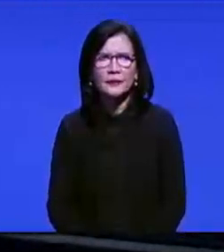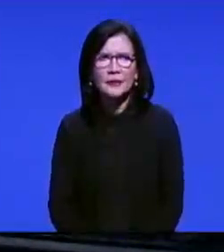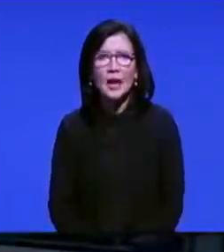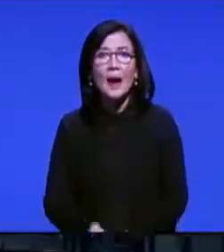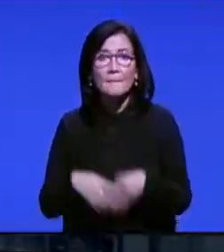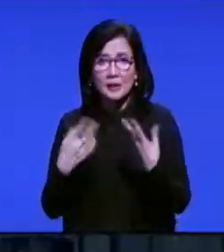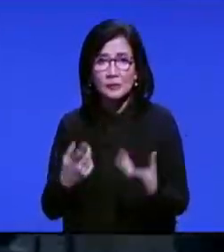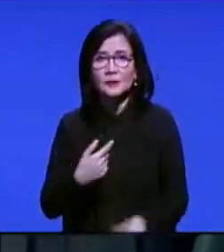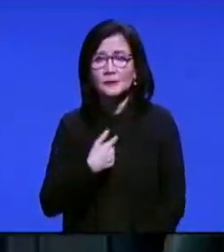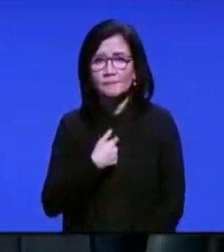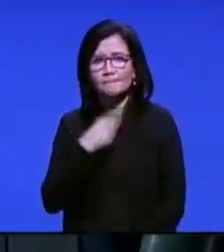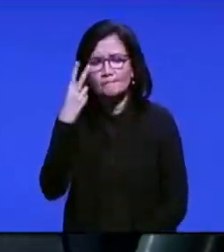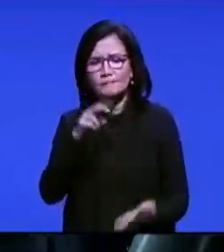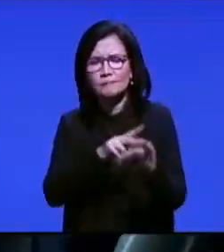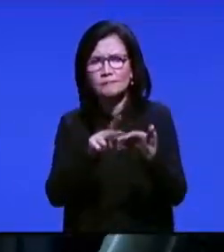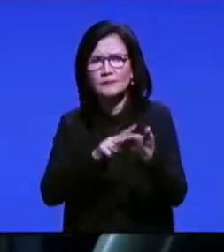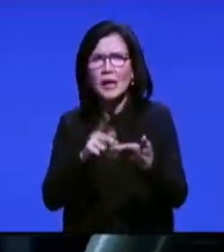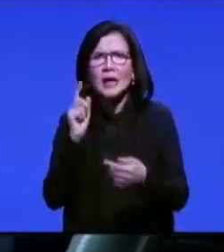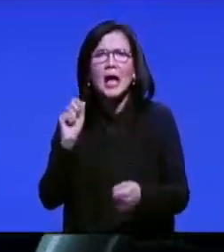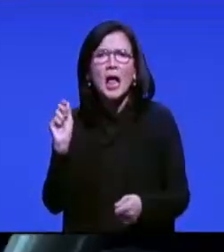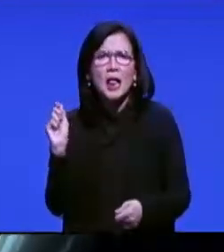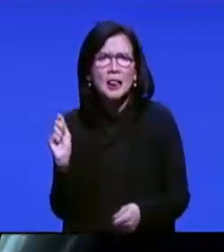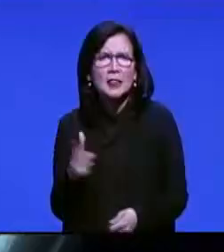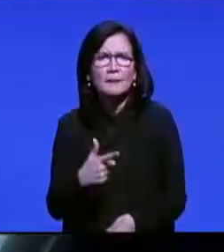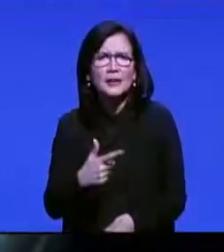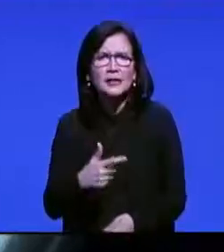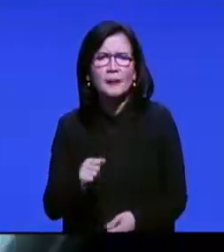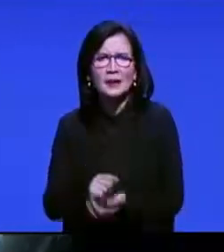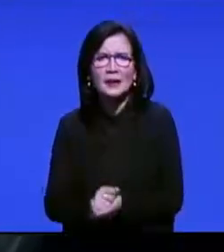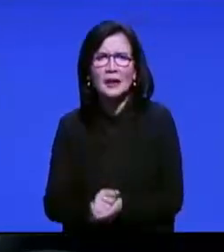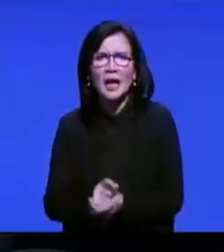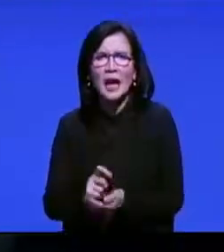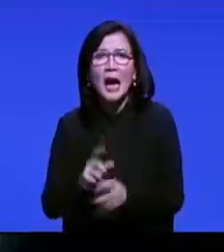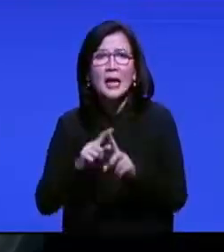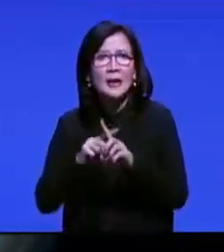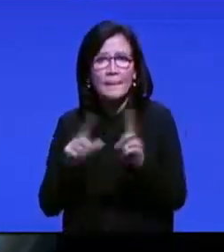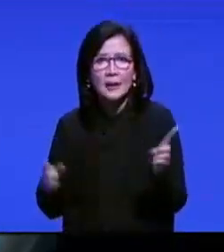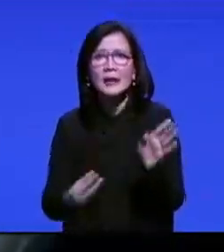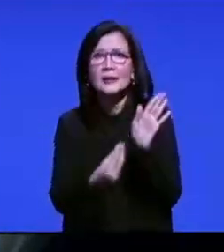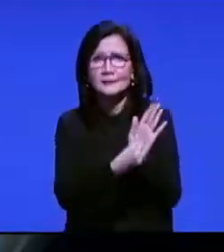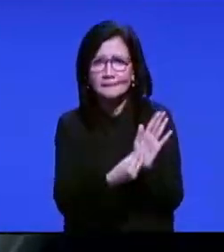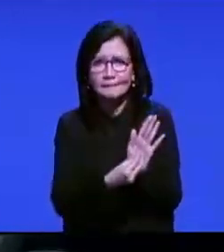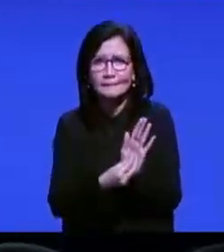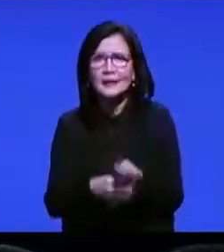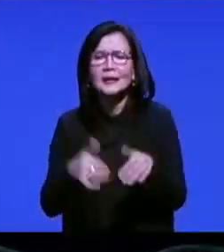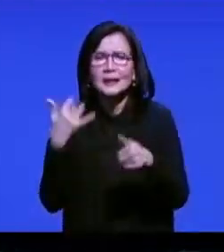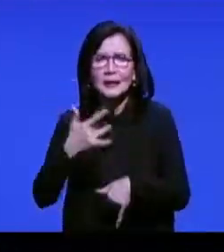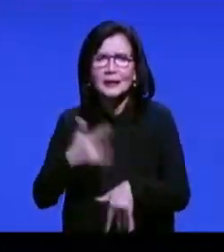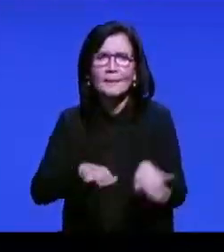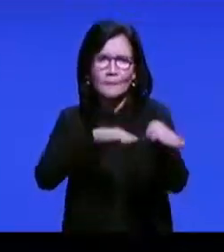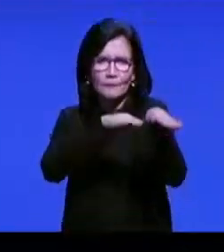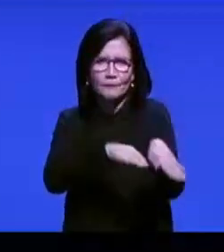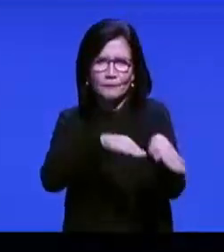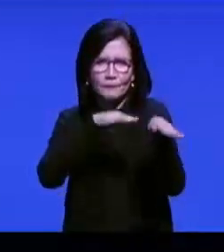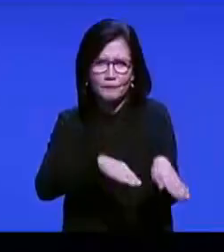Walaupun menurut Maps jalur ini lebih cepat daripada kita melewati tol, tapi ternyata tetap saja terjebak macet